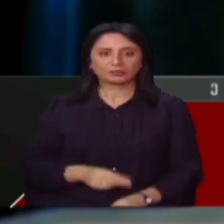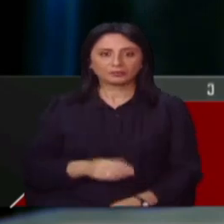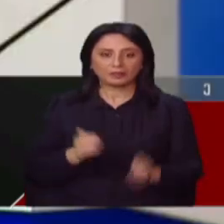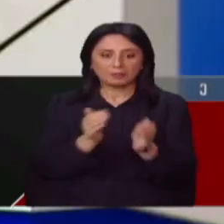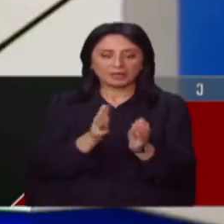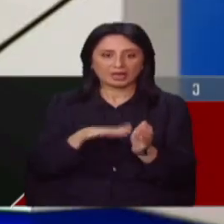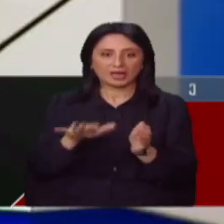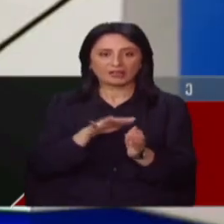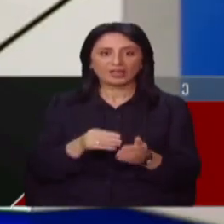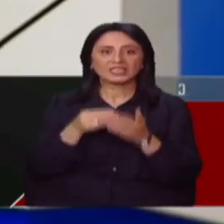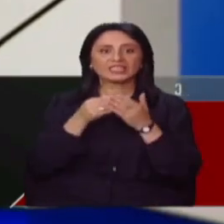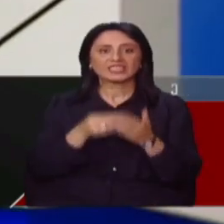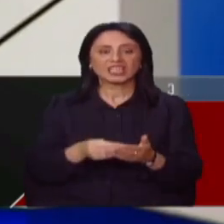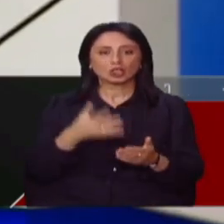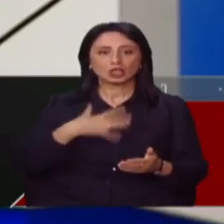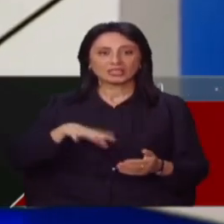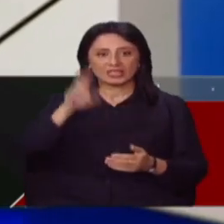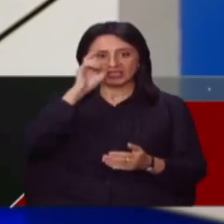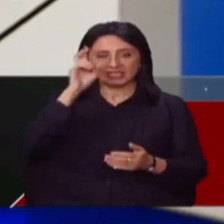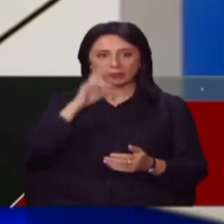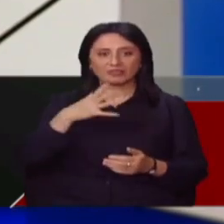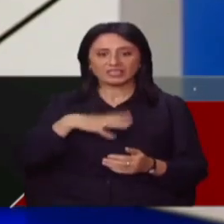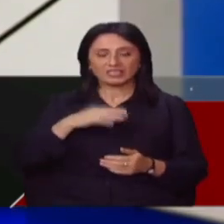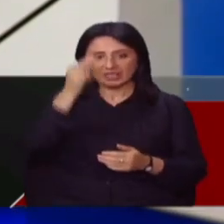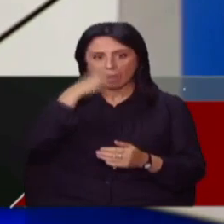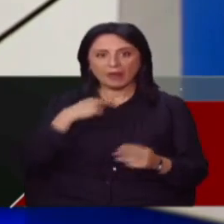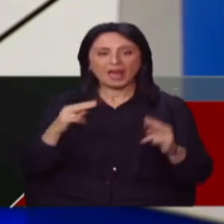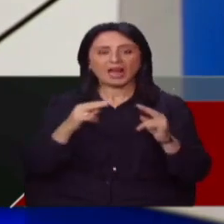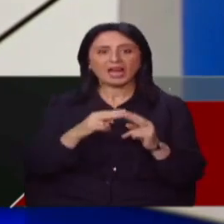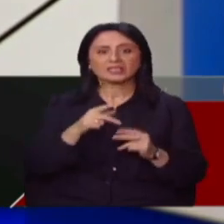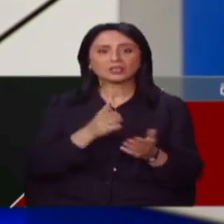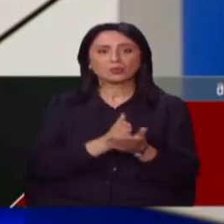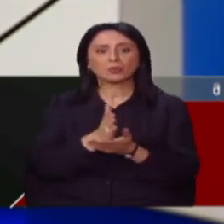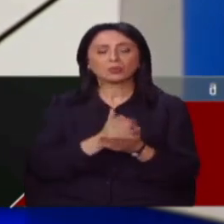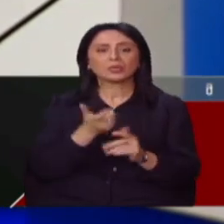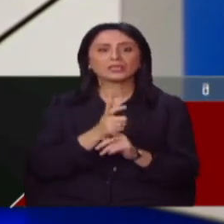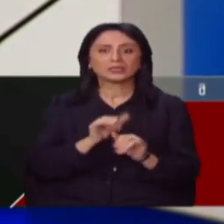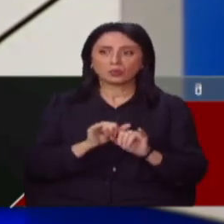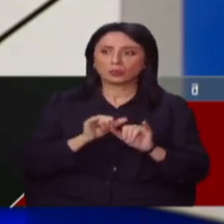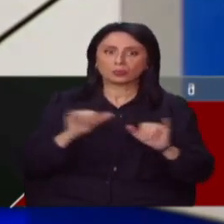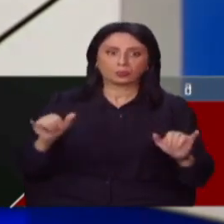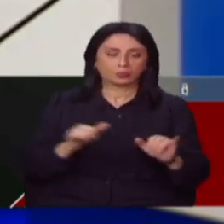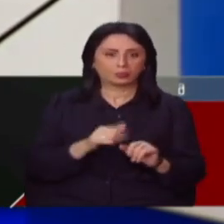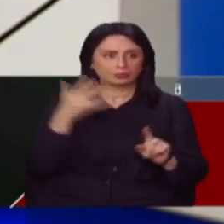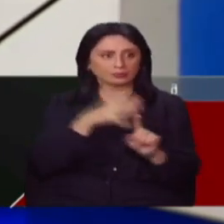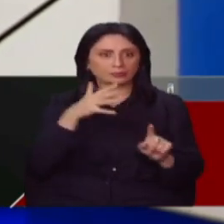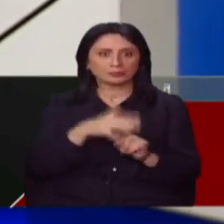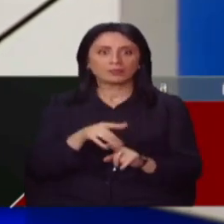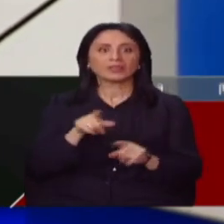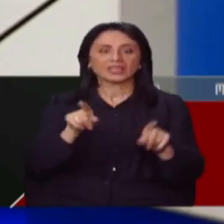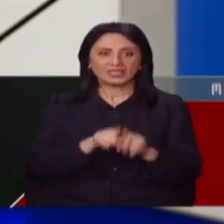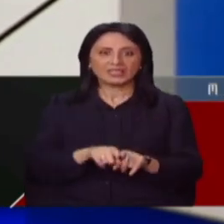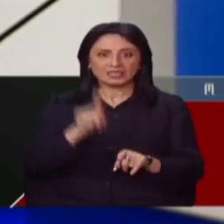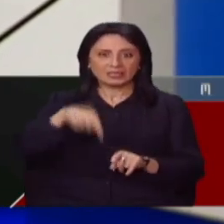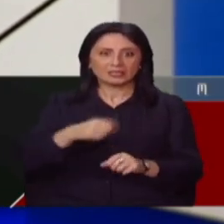პატარა ქვეყანა. ზეწოლა საქართველოს სახელმწიფოზე და საქართველოს მართლმადიდებლურ ეკლესიაზე უკვე ძალიან გაიზარდა. მათ შორის ისიც კი